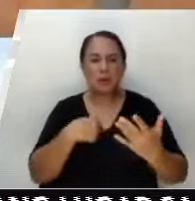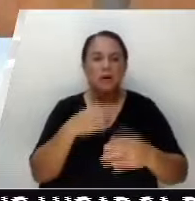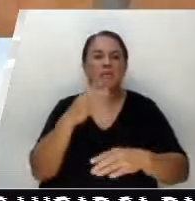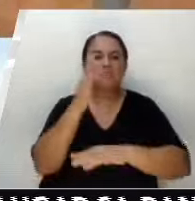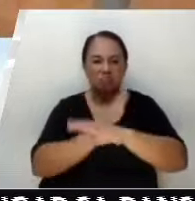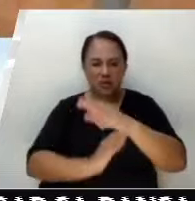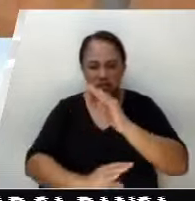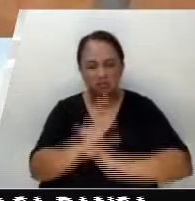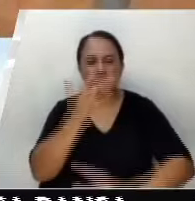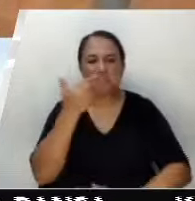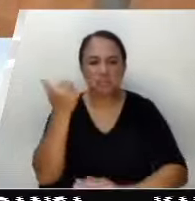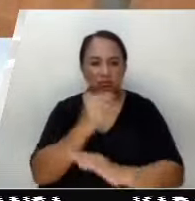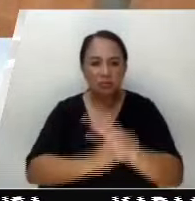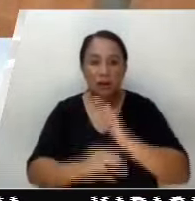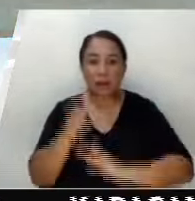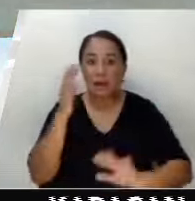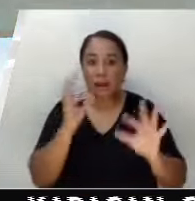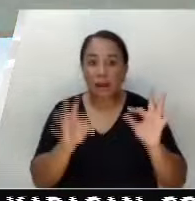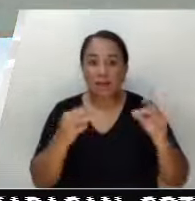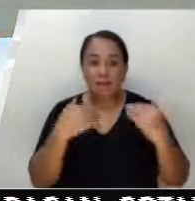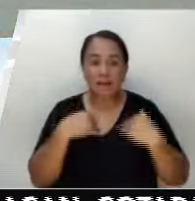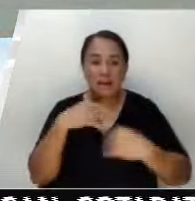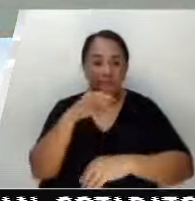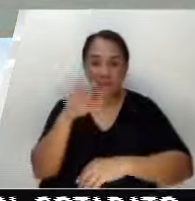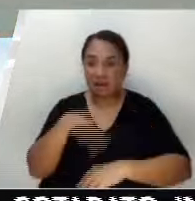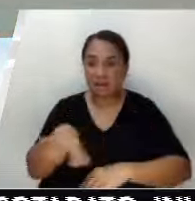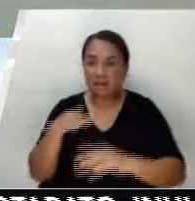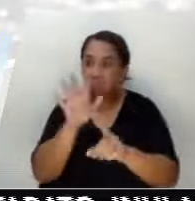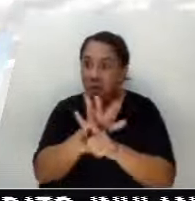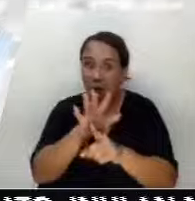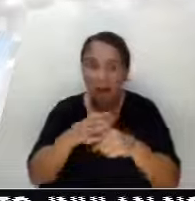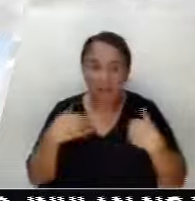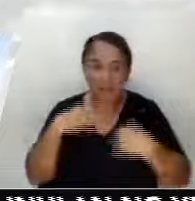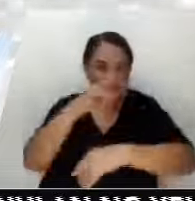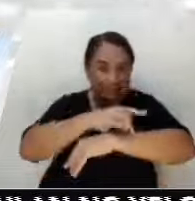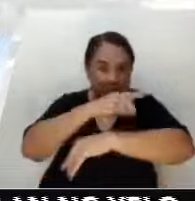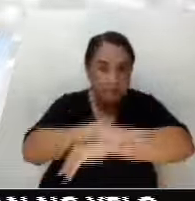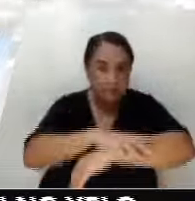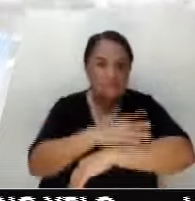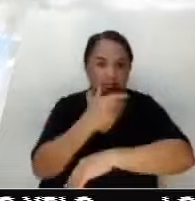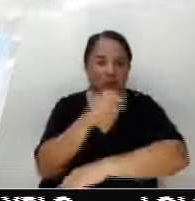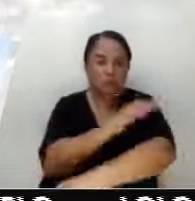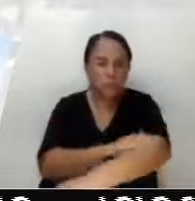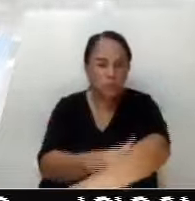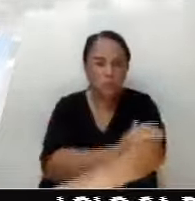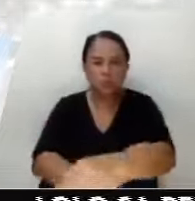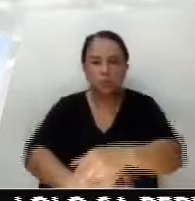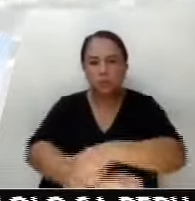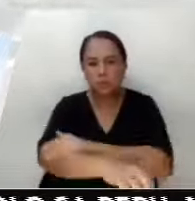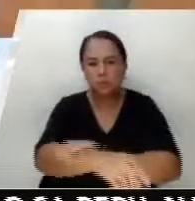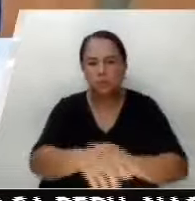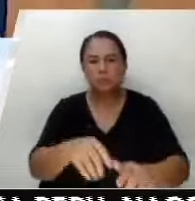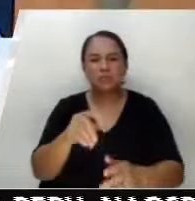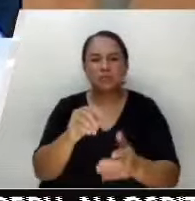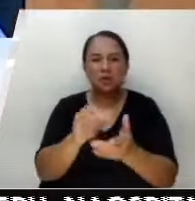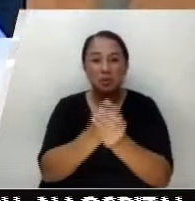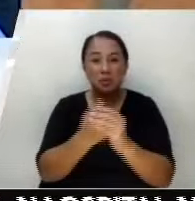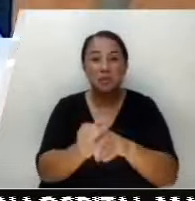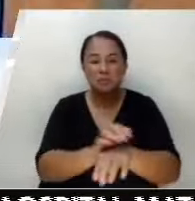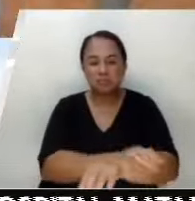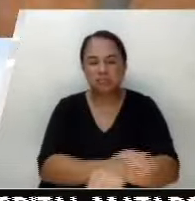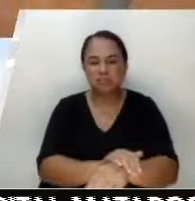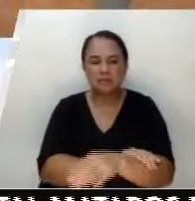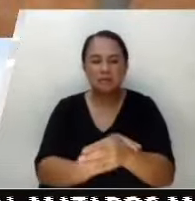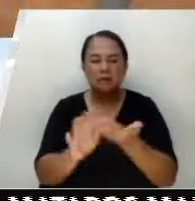pag alam nating mayroong nik-nik sa area, dapat naglalagay din tayo ng insect repellent lotions or cream para